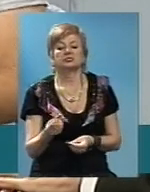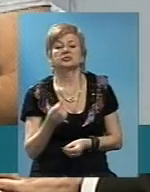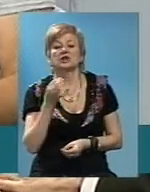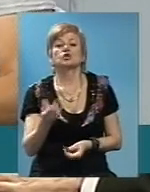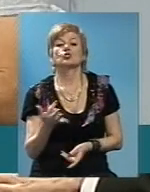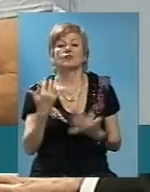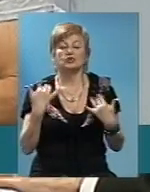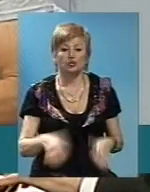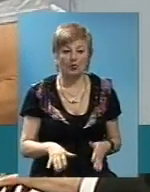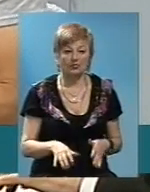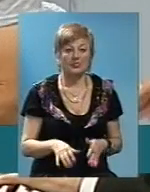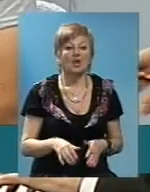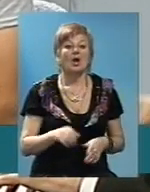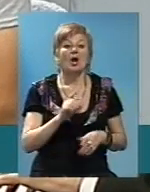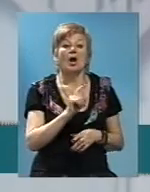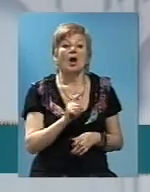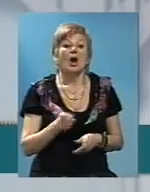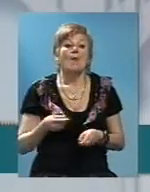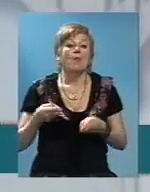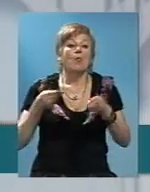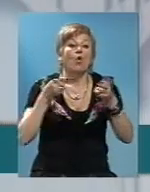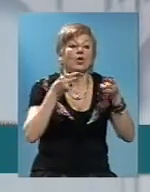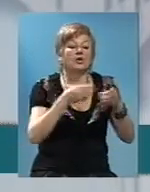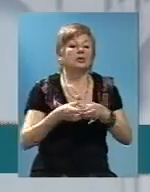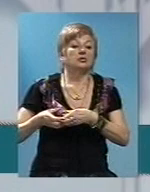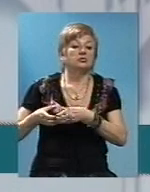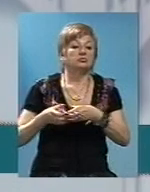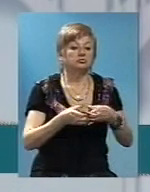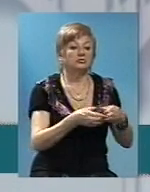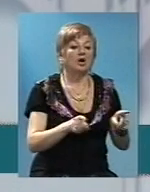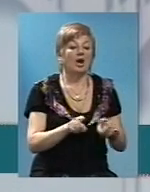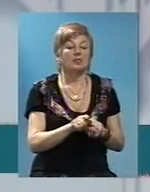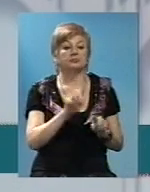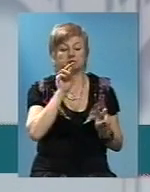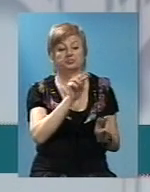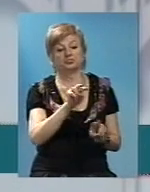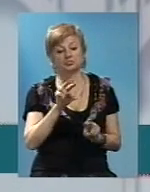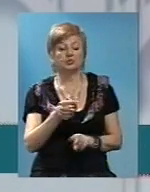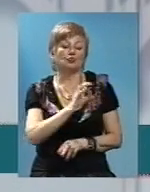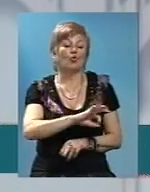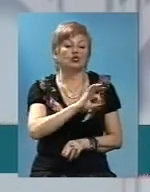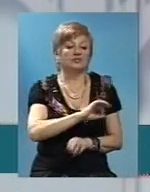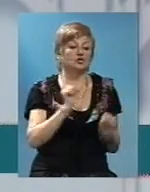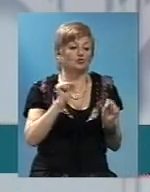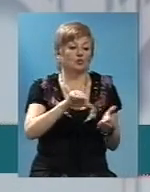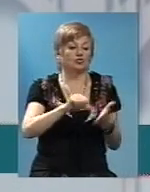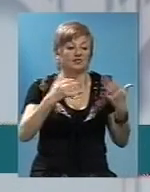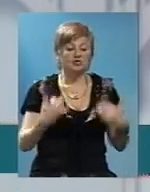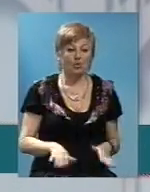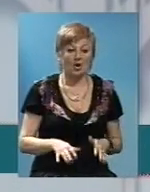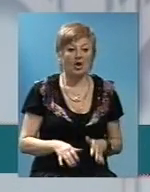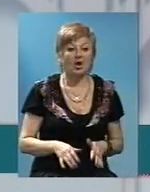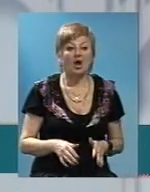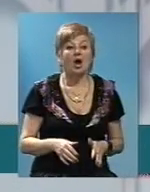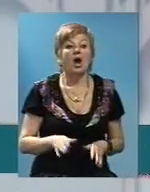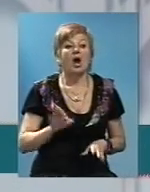вирішила, скільки за це платити, і все. Вони поїхали туди, ну, просто пасивними спостерігачами, споживачами. А